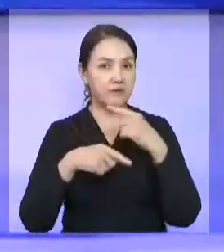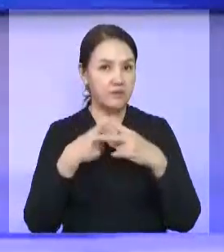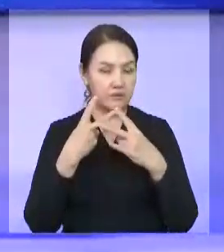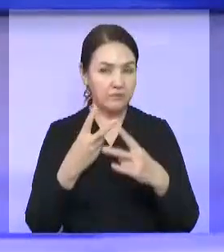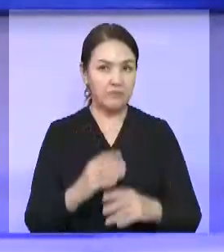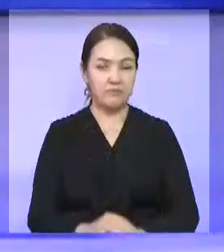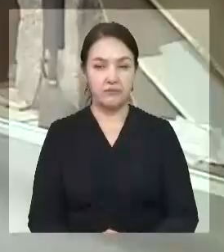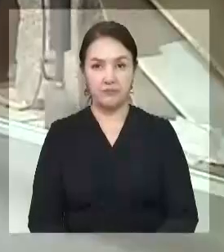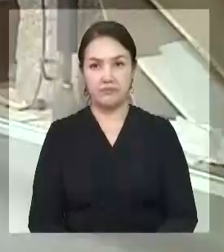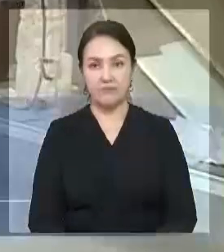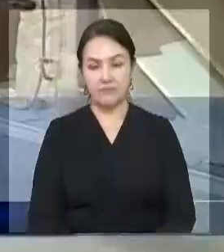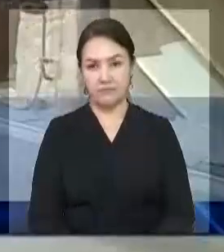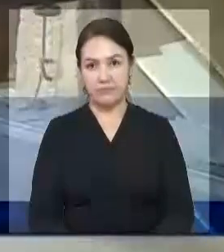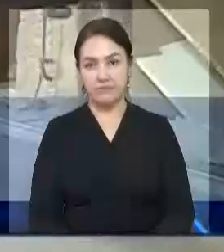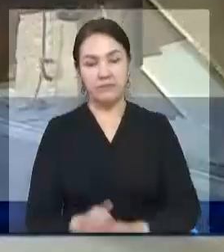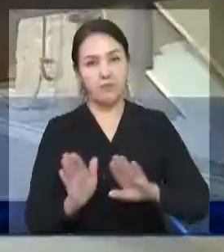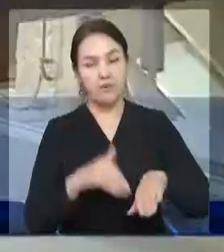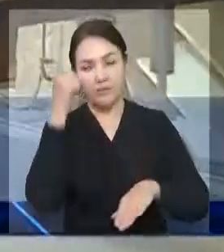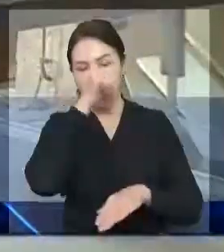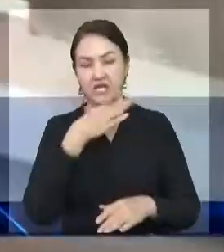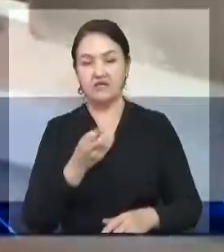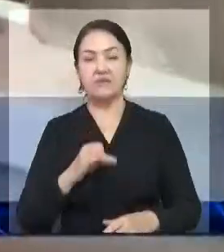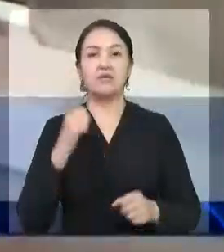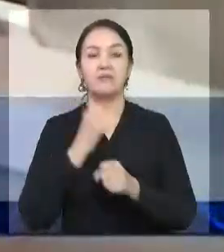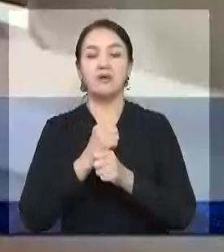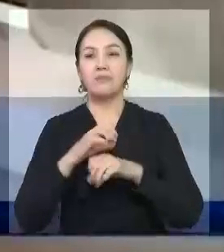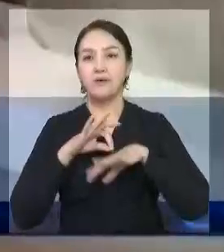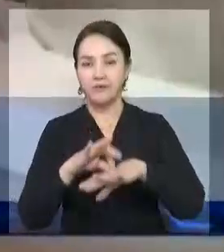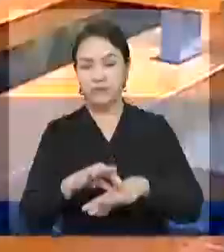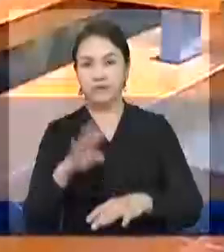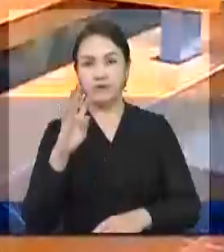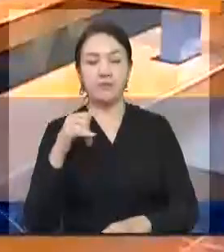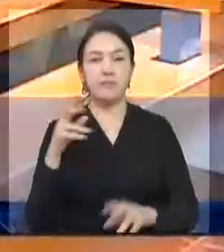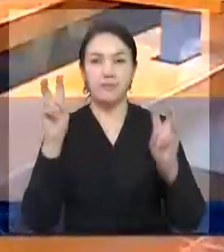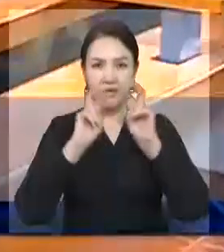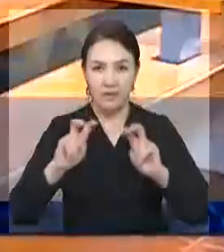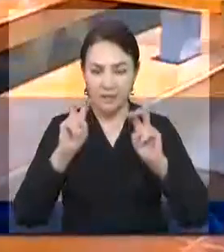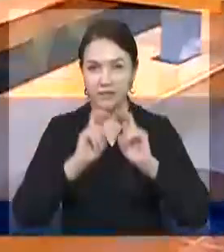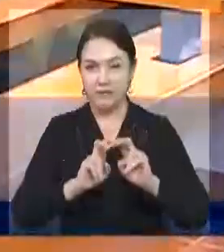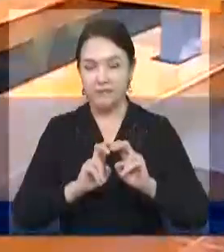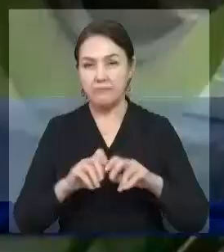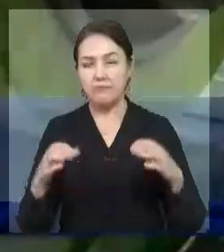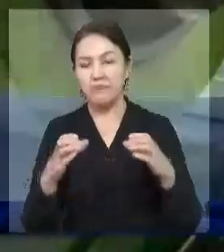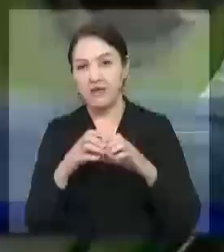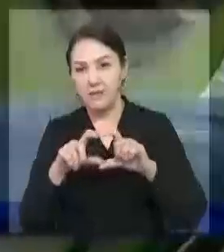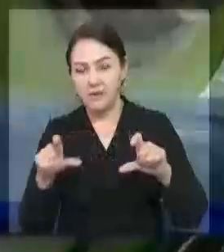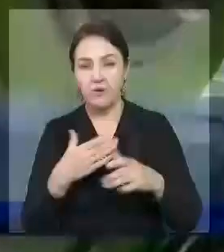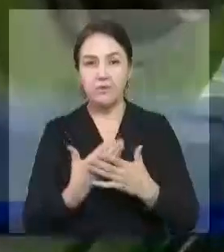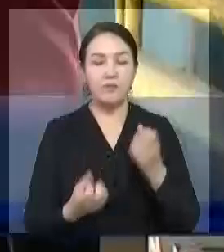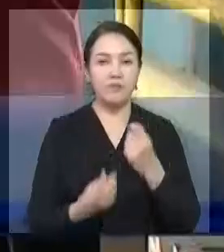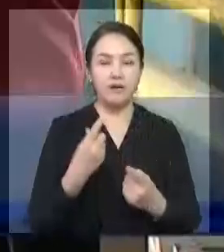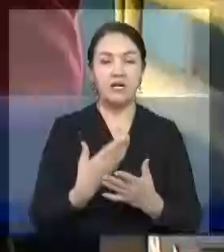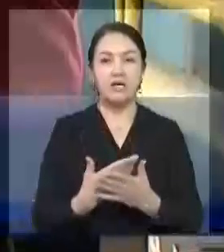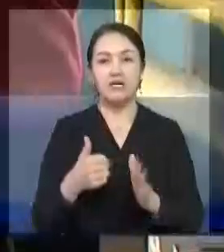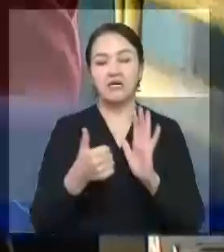сюжете. В прошлом году инспекцией труда было проведено более 400 проверок ряда предприятий региона. В результате выявлено